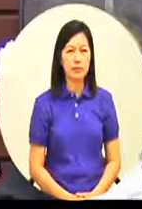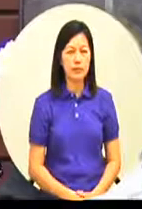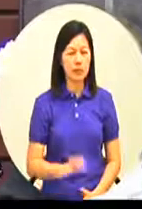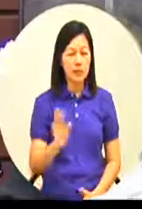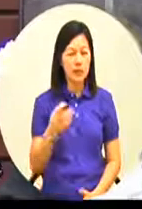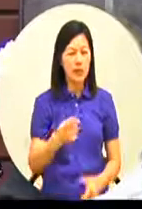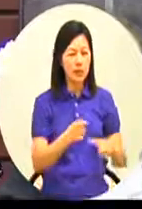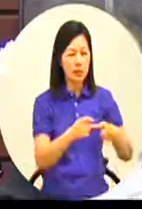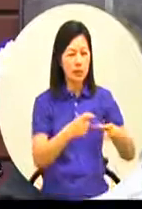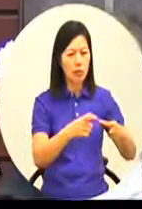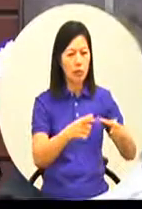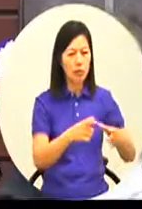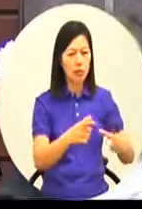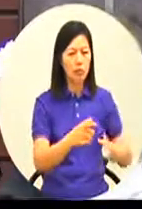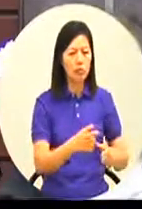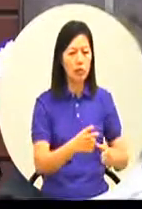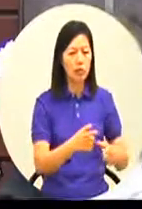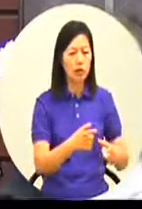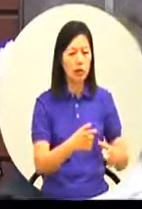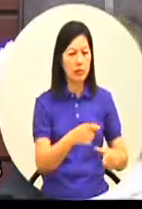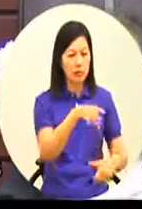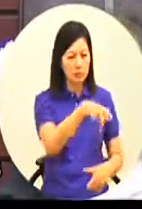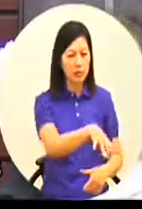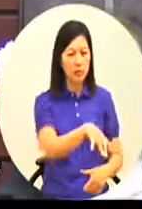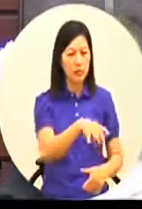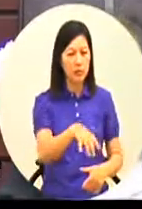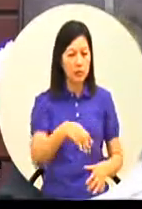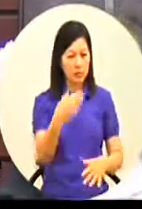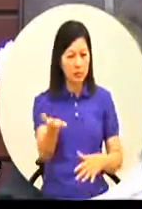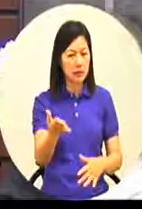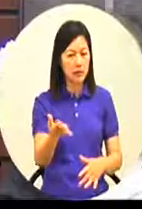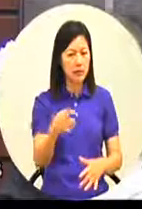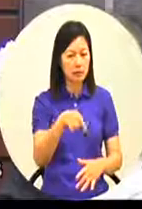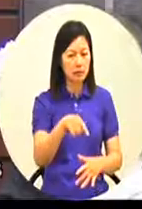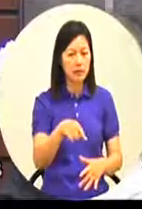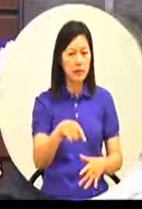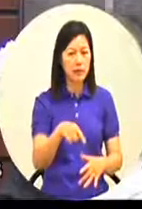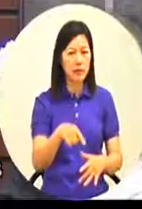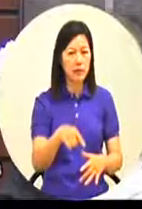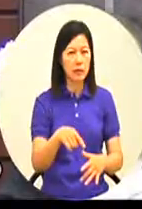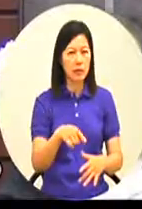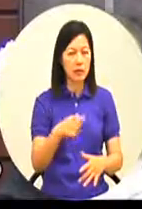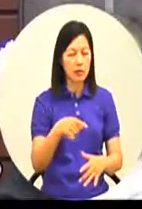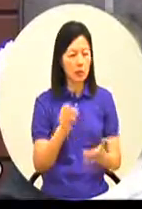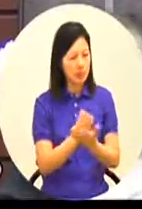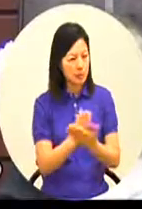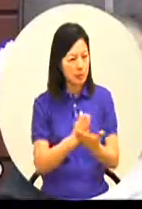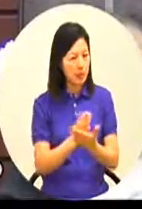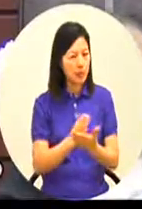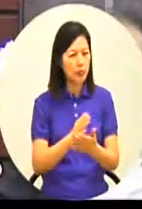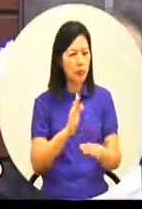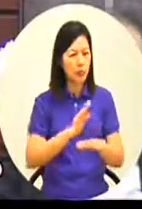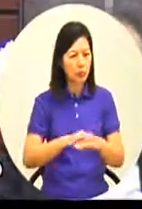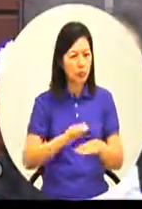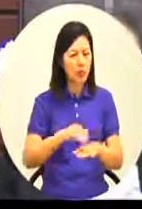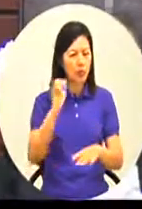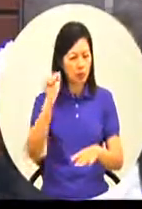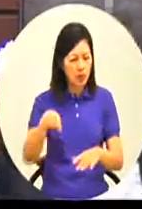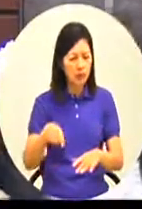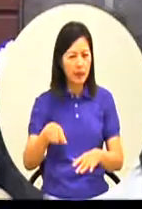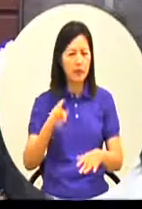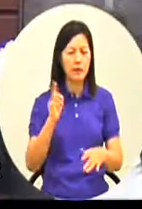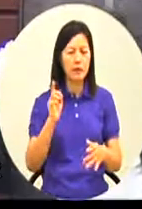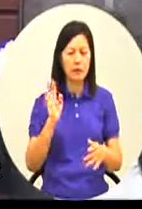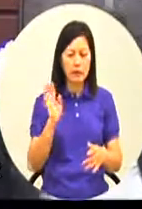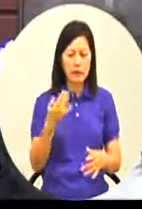在公园绿地里面，你如果要提供这种场所，基本上我们是会评估，我们会来同意。但是